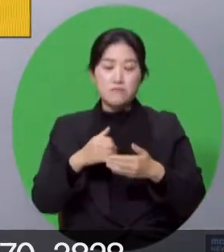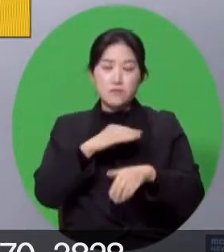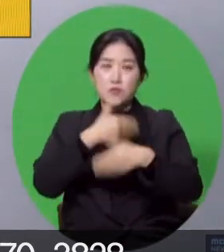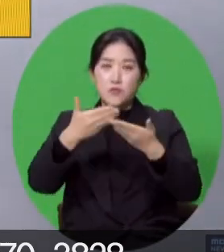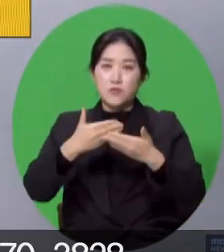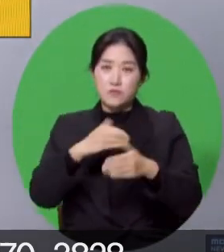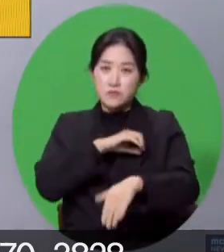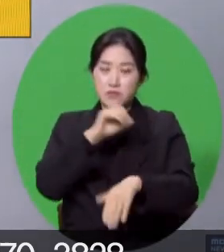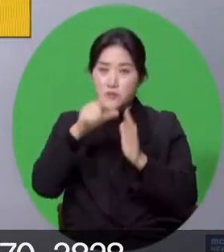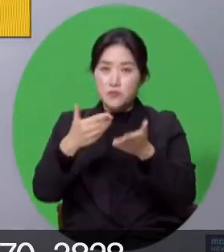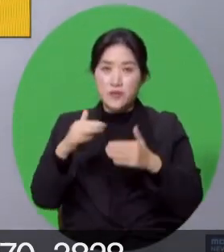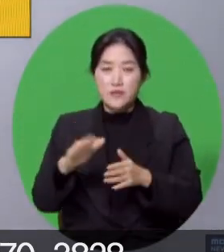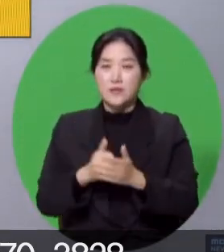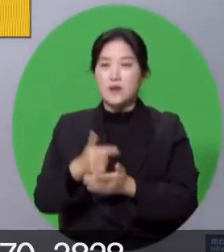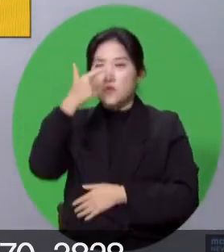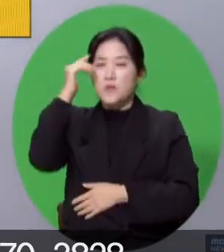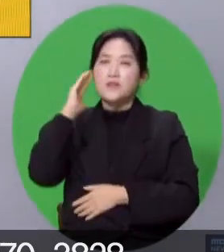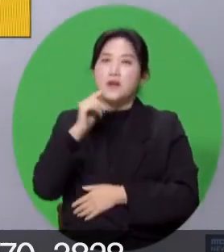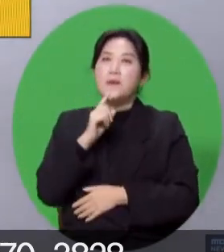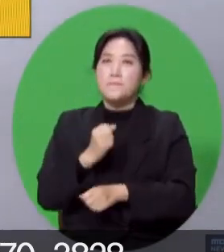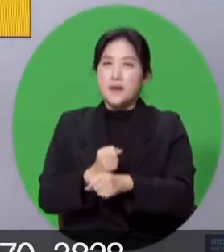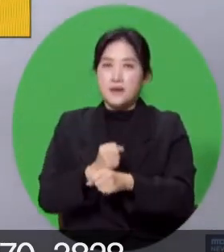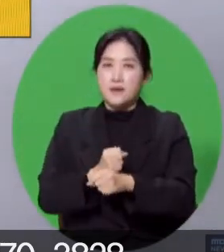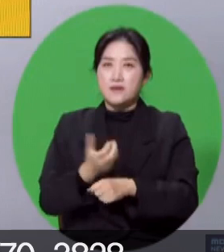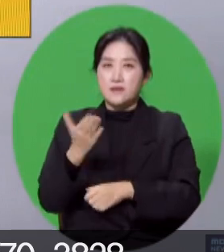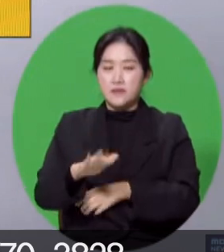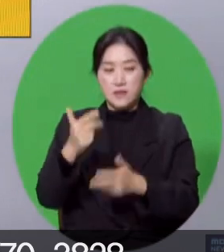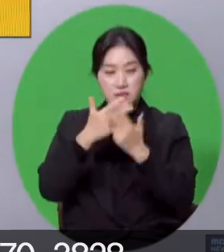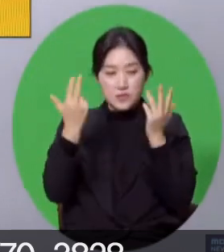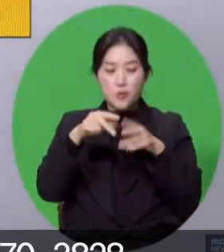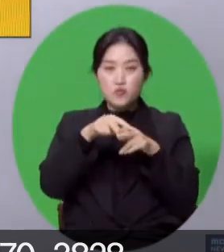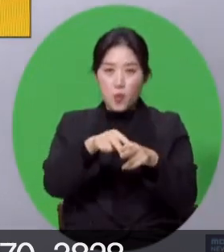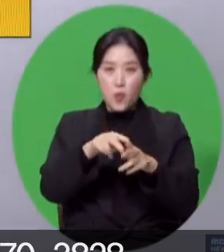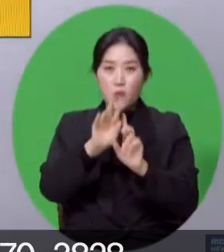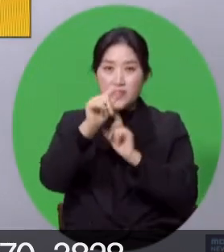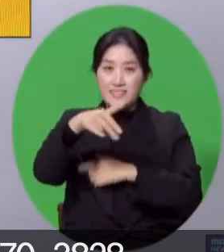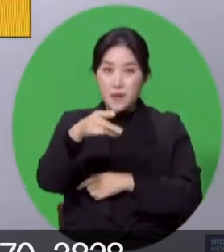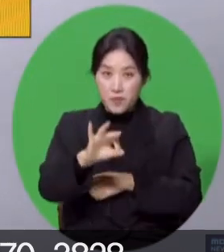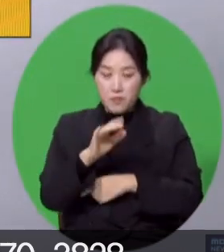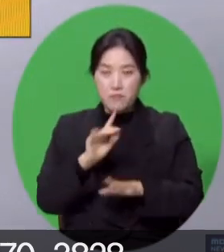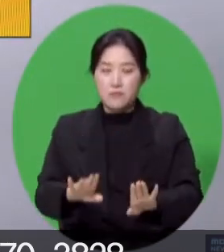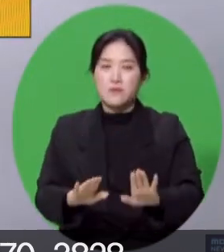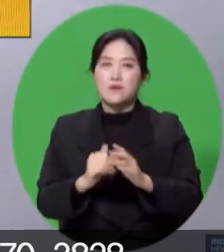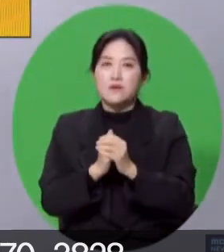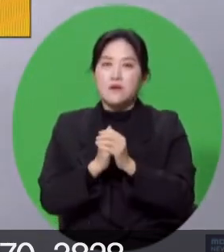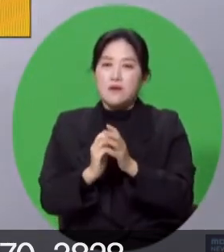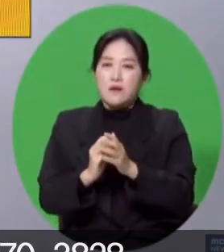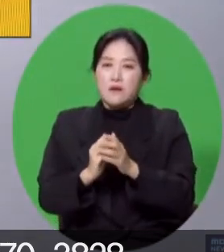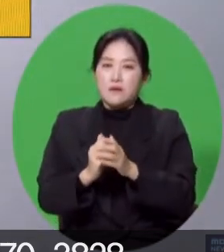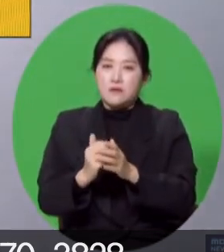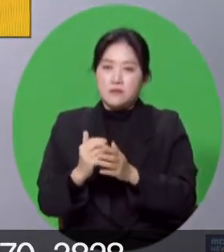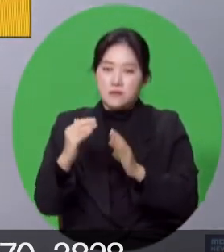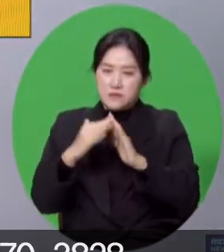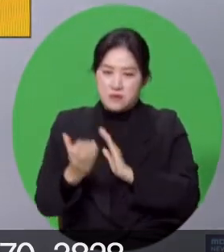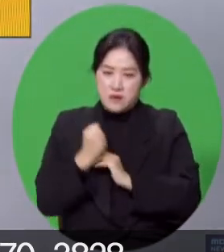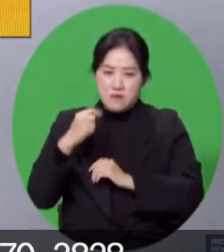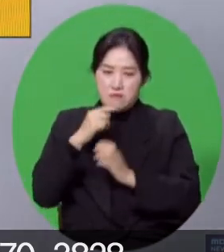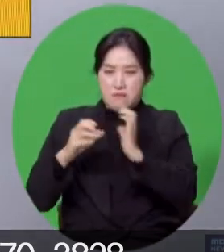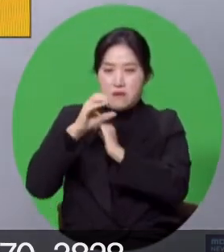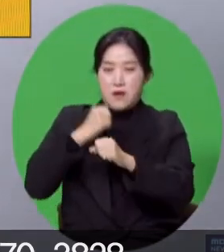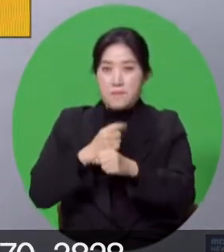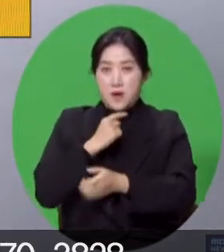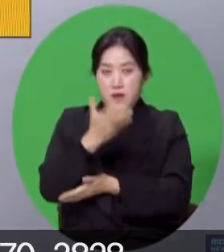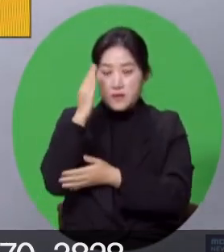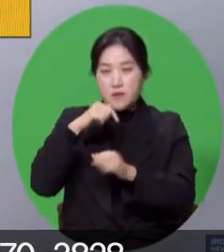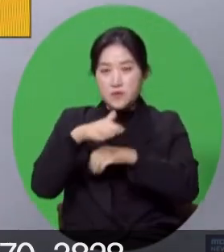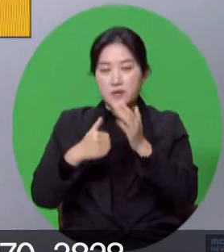노무현 대통령께서 이제 하신 말씀입니다. 근데 이재명 후보께서는 평소 이제 보유세 강화를 무척 강조를 하셨는데 민주당이